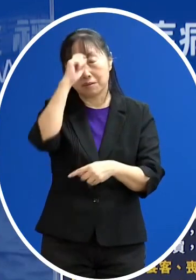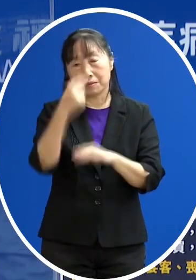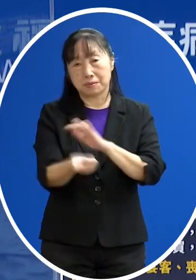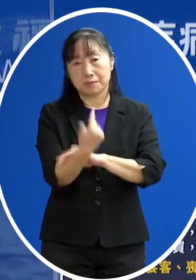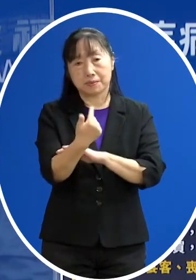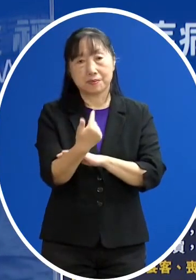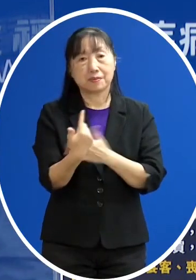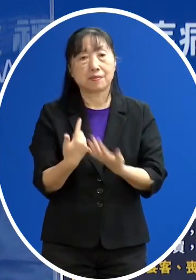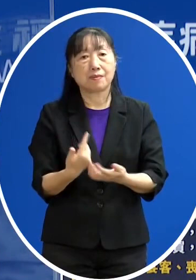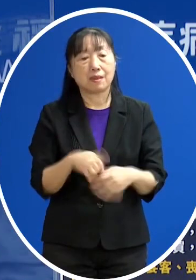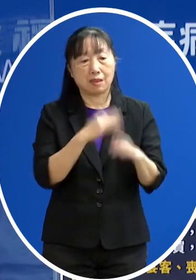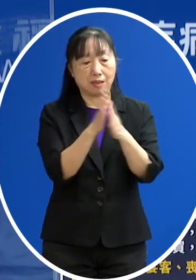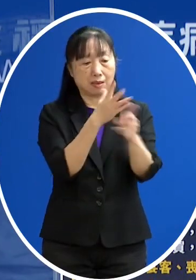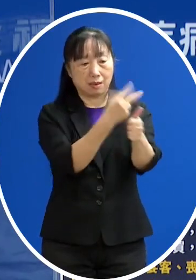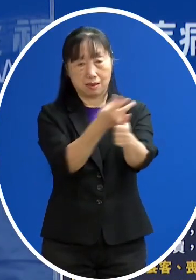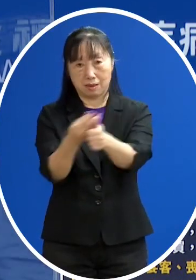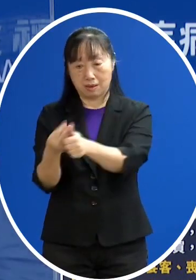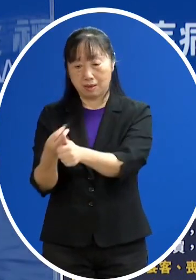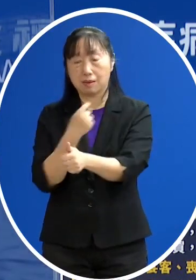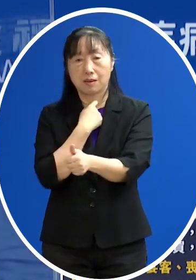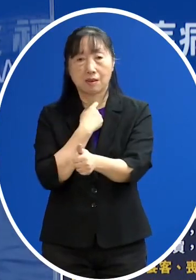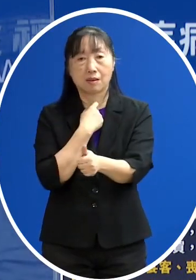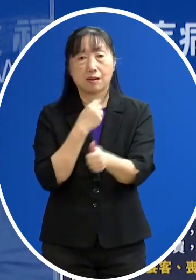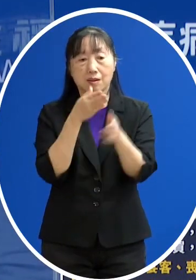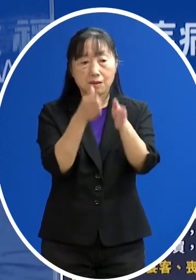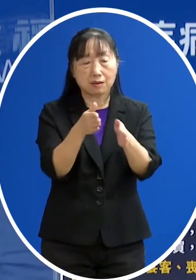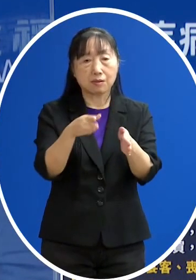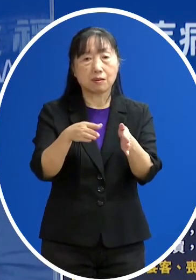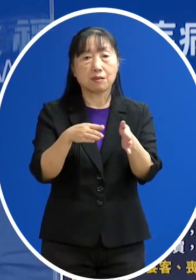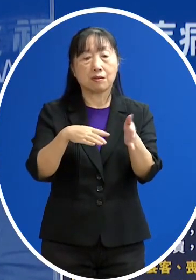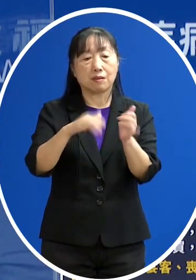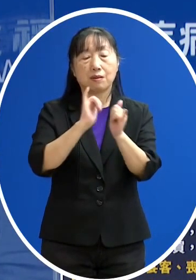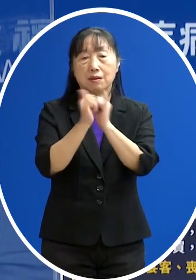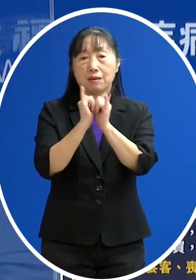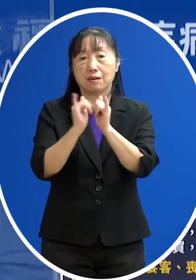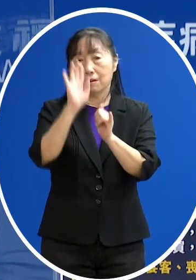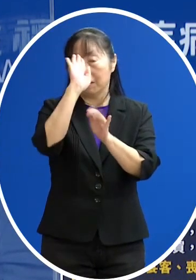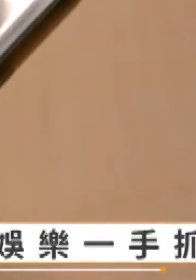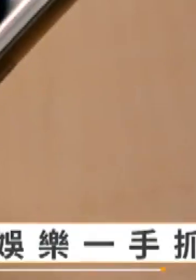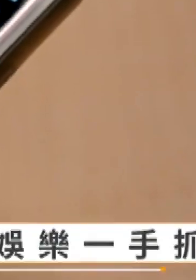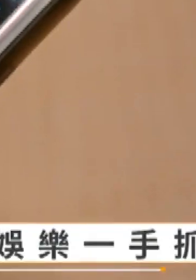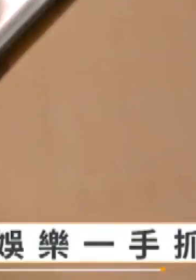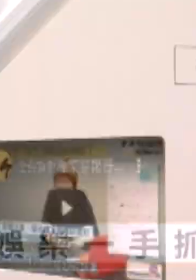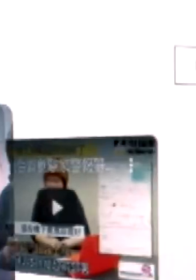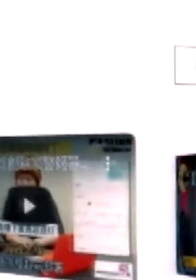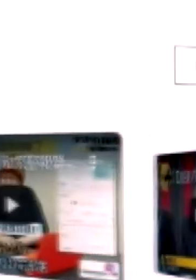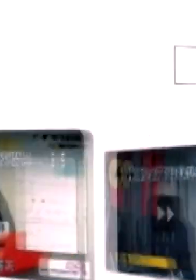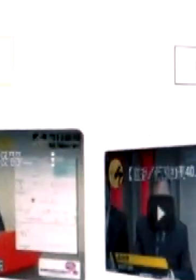把它施打，因为这样对于我们整体的防疫才是有帮助的。